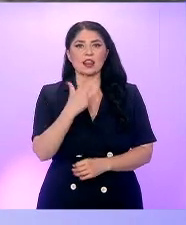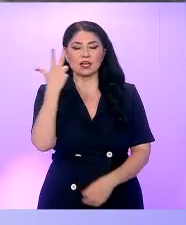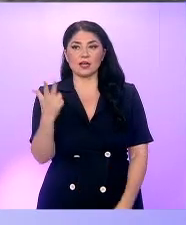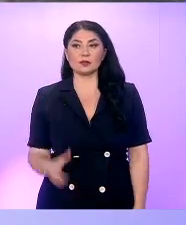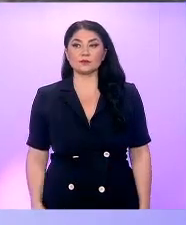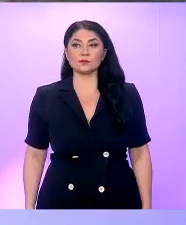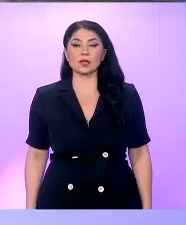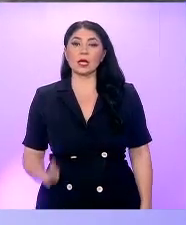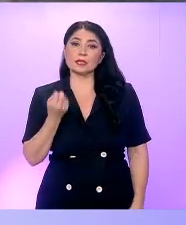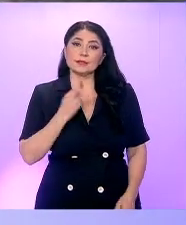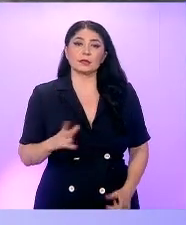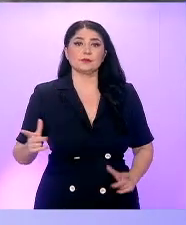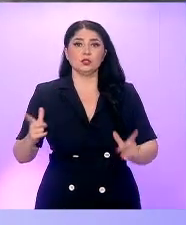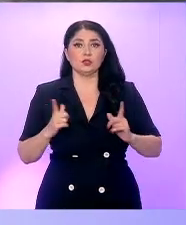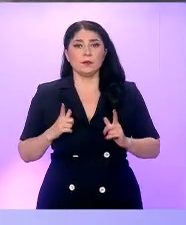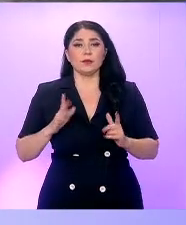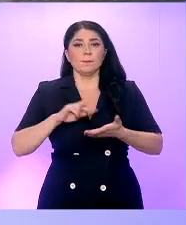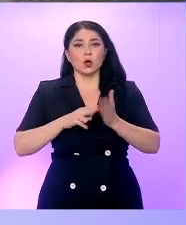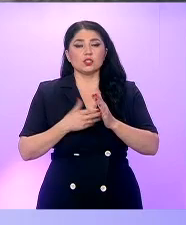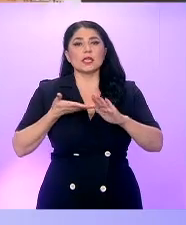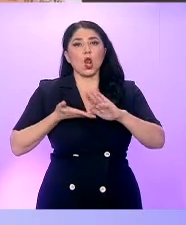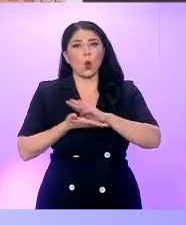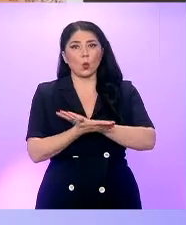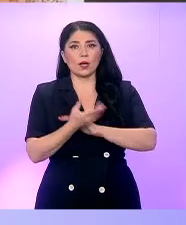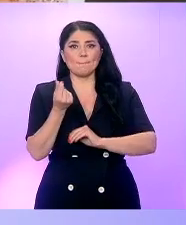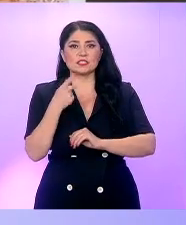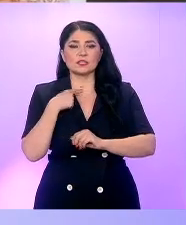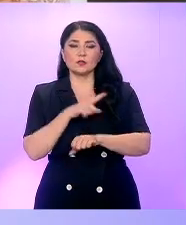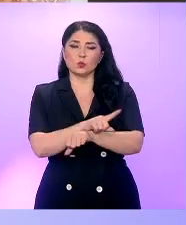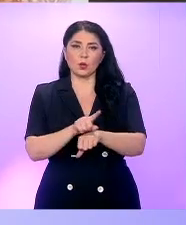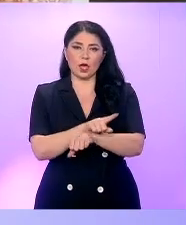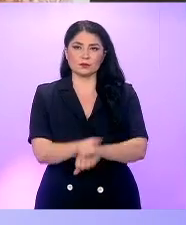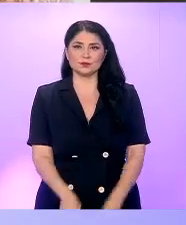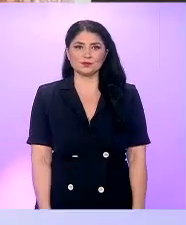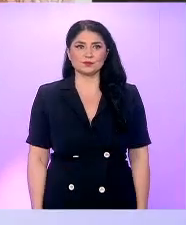Charles al III-lea. E însă de așteptat ca și acest proces de înlocuire a banilor să fie unul de durată.